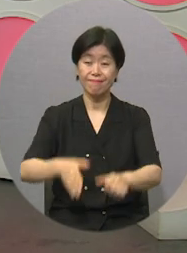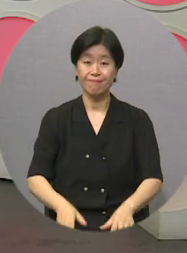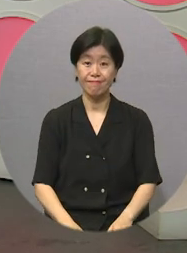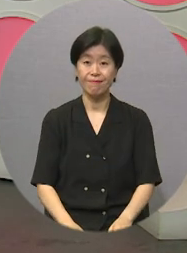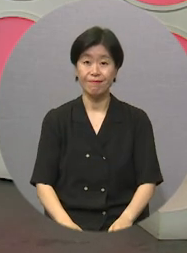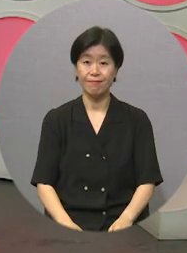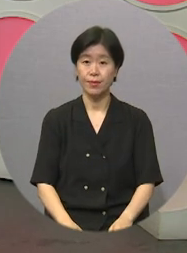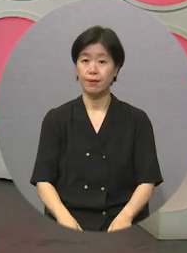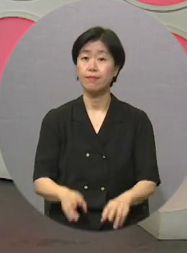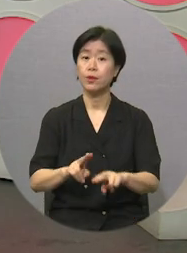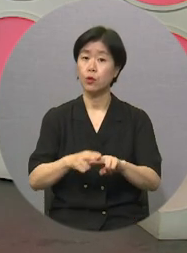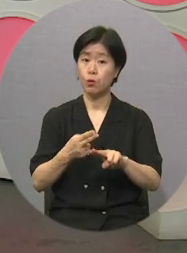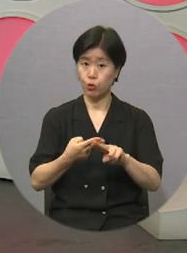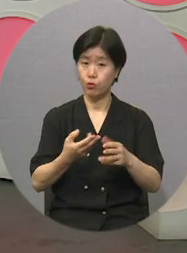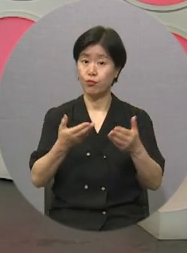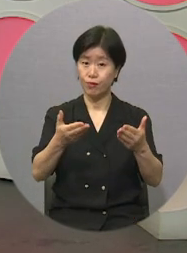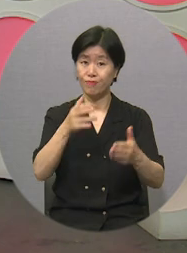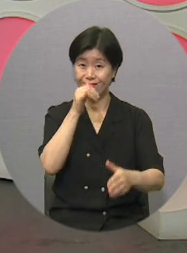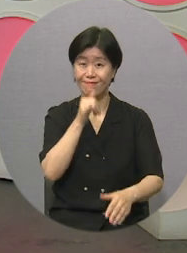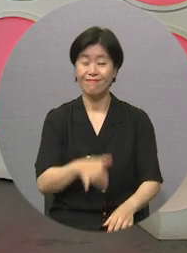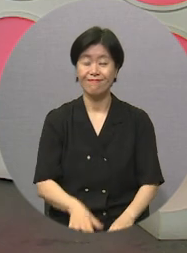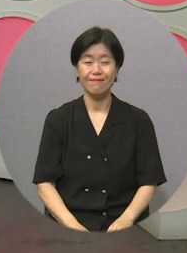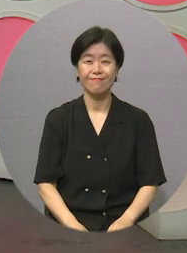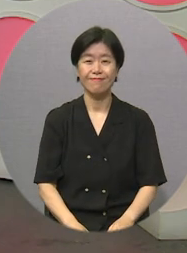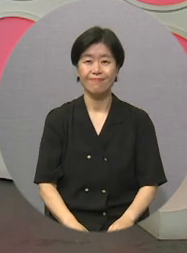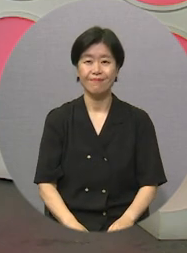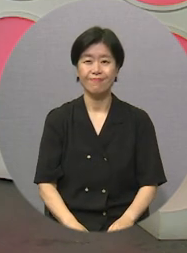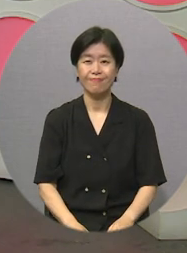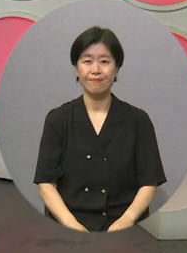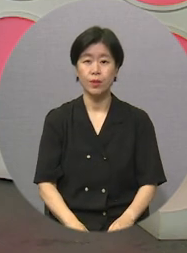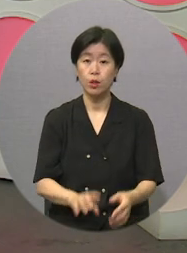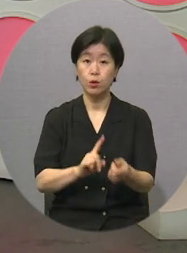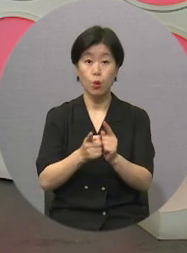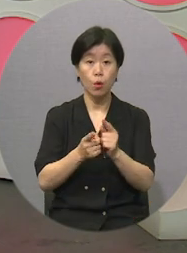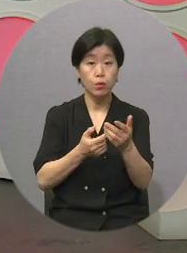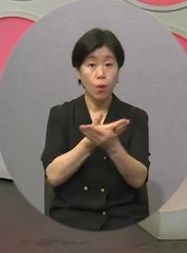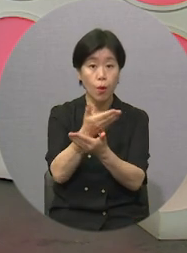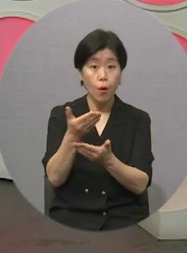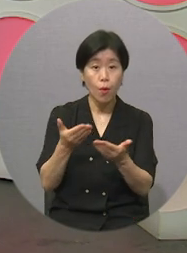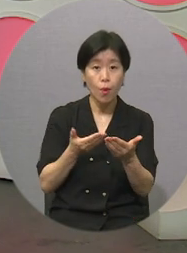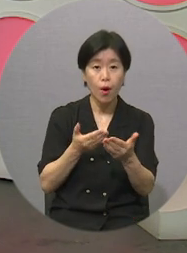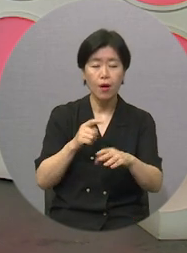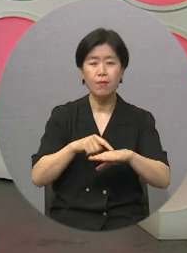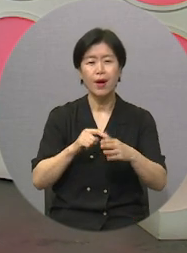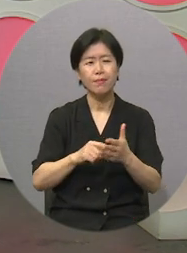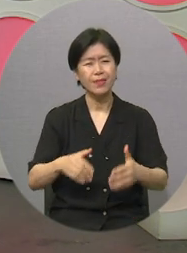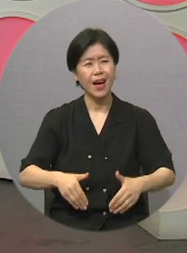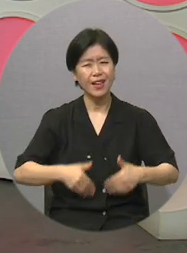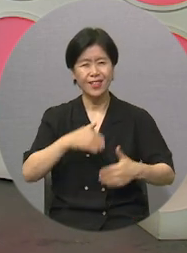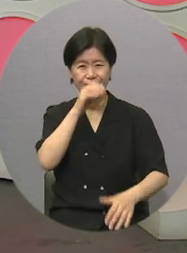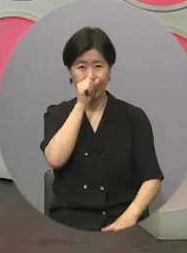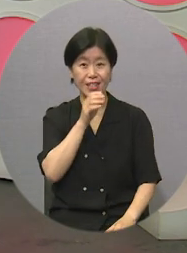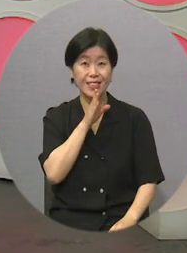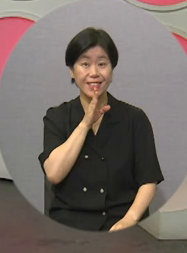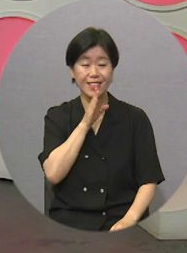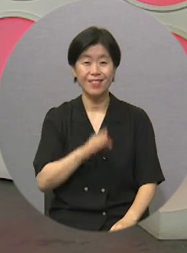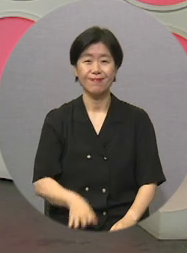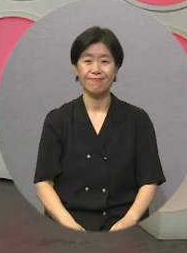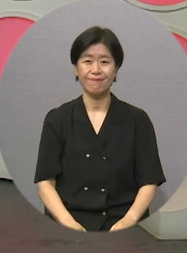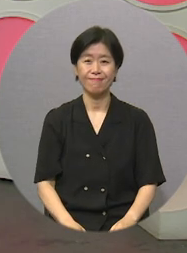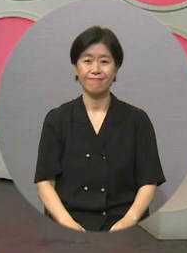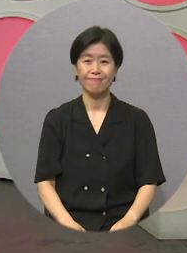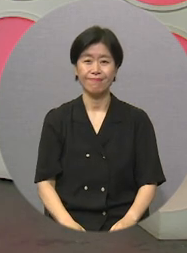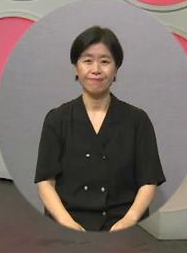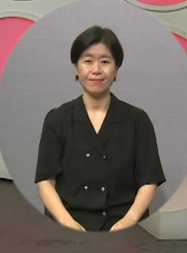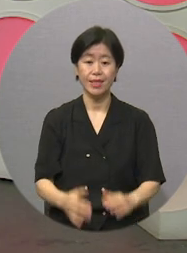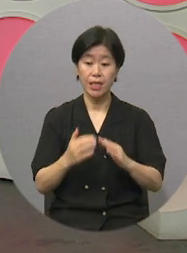그러면 소정의, 그 당첨이 되면 소정의 선물도 보내주고, 참 누이 좋고, 매부 좋고, 도랑 좋고, 가재 좋고, 되게 좋은 거예요.